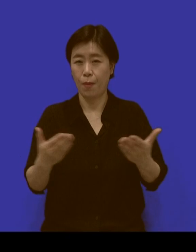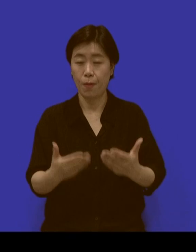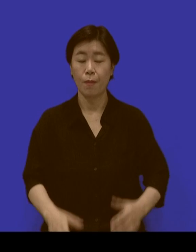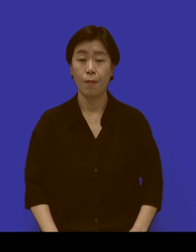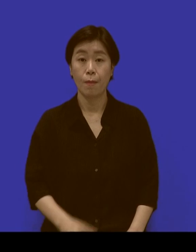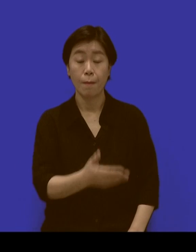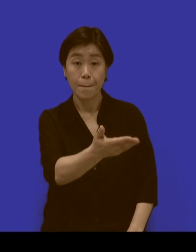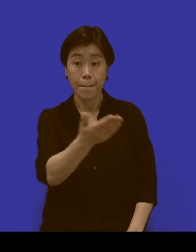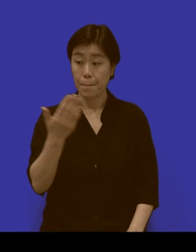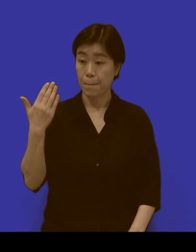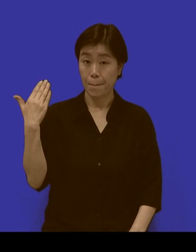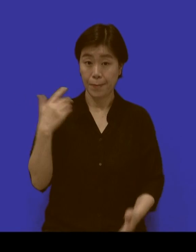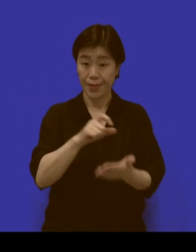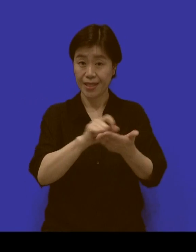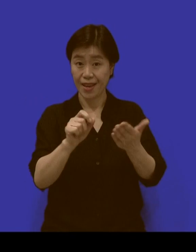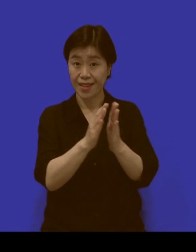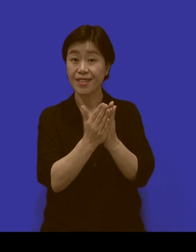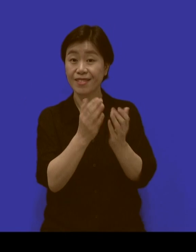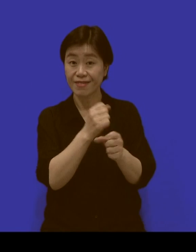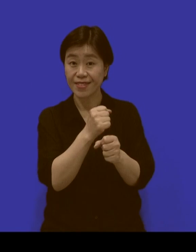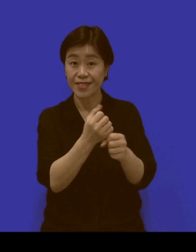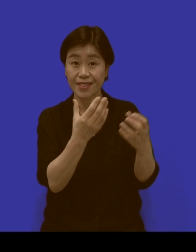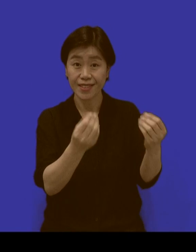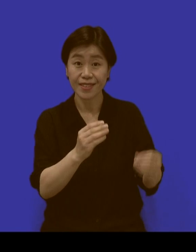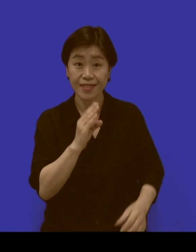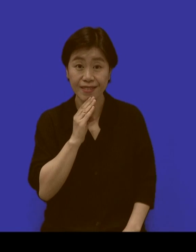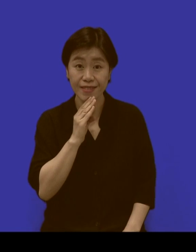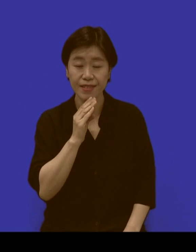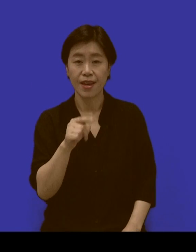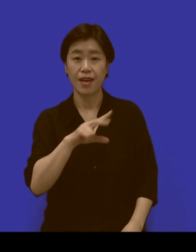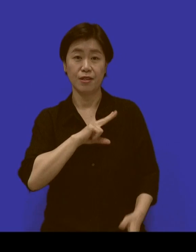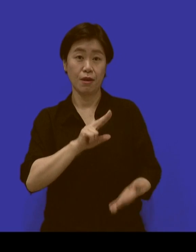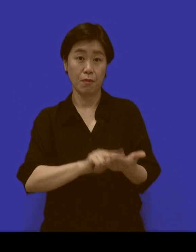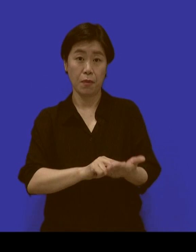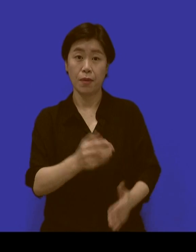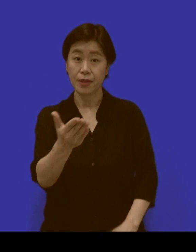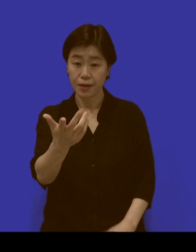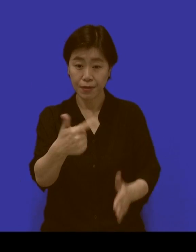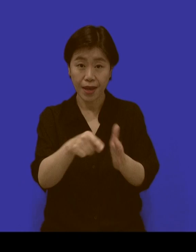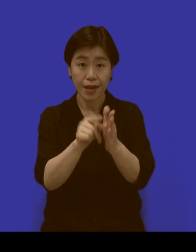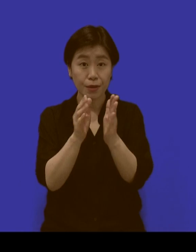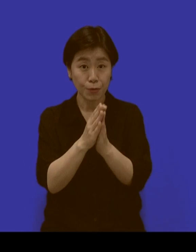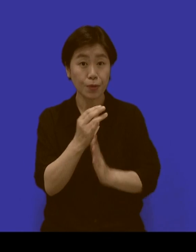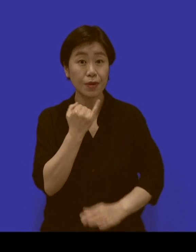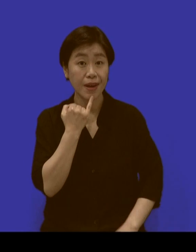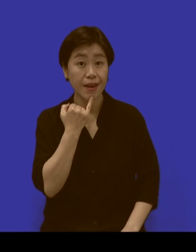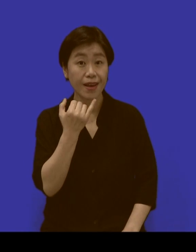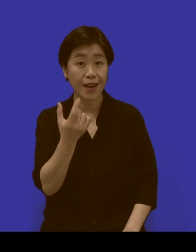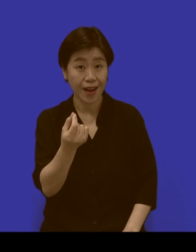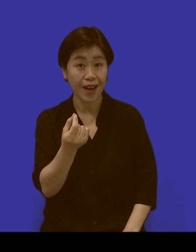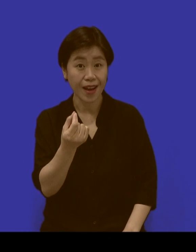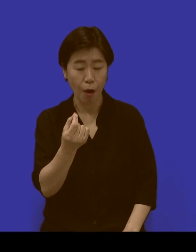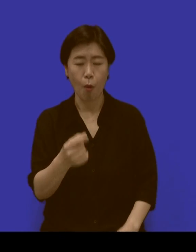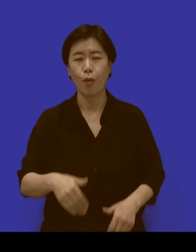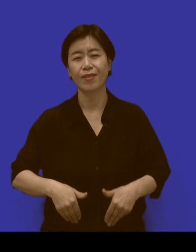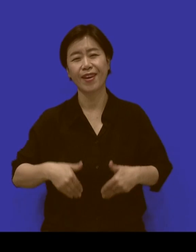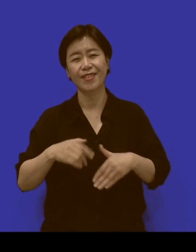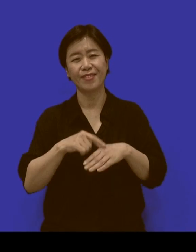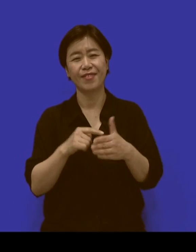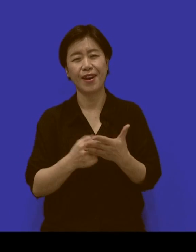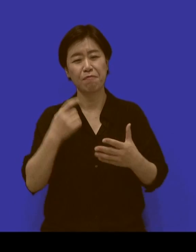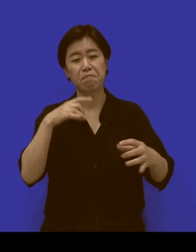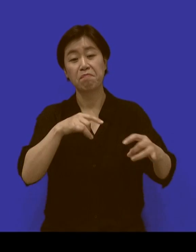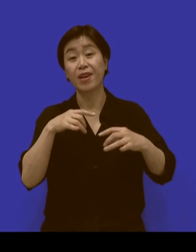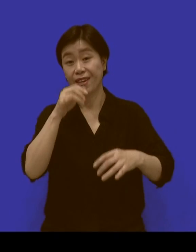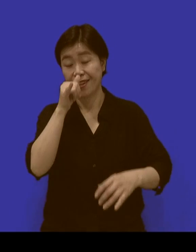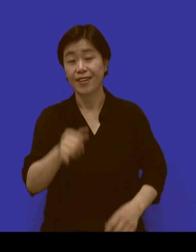전에 책을 또 발간하셨더라고요. 네, 책 제목이 당신을 위해 기도해도 될까요? 맞습니다. 되게 제목 자체가 좀 따뜻한데 그 당신을